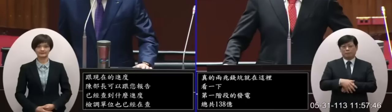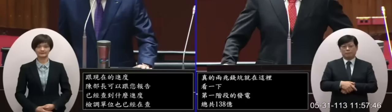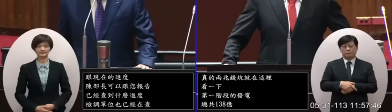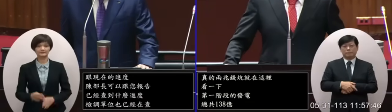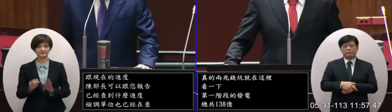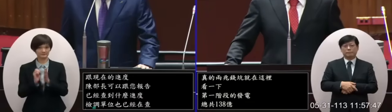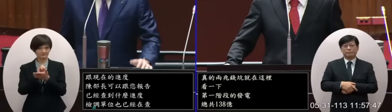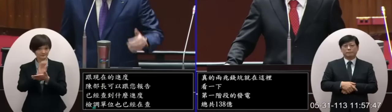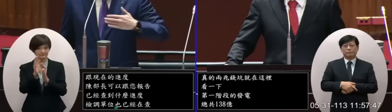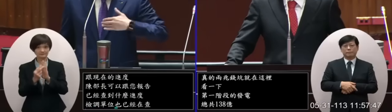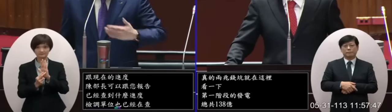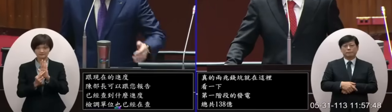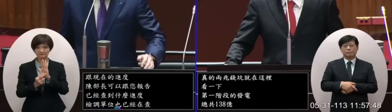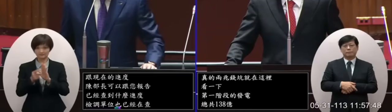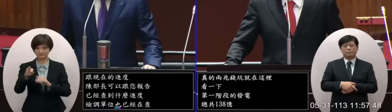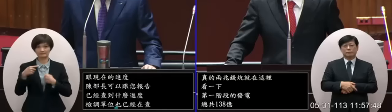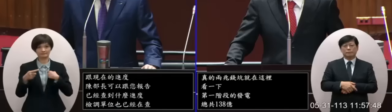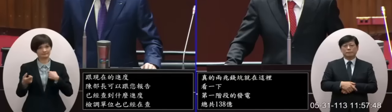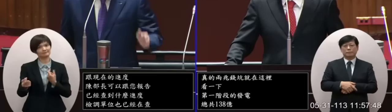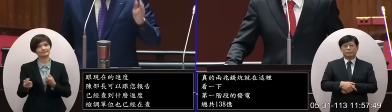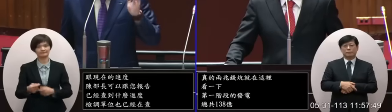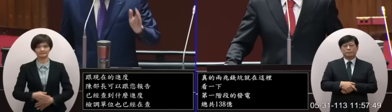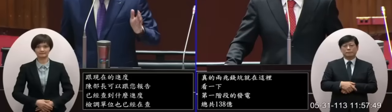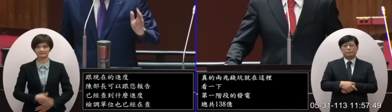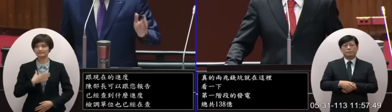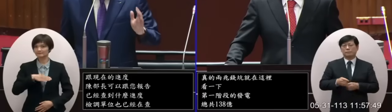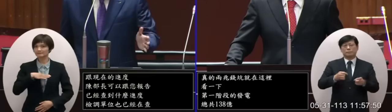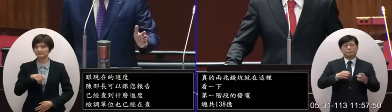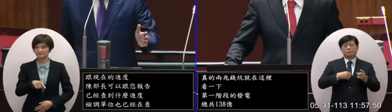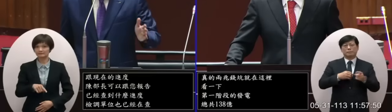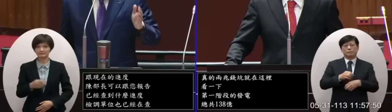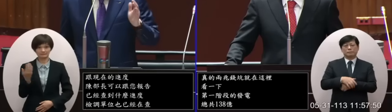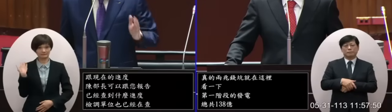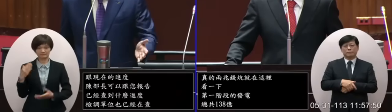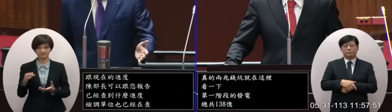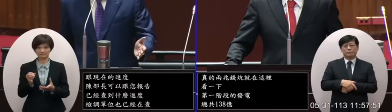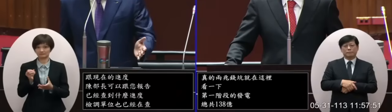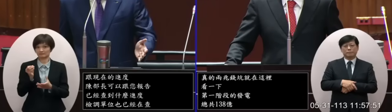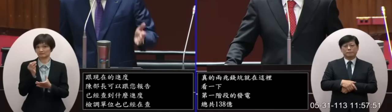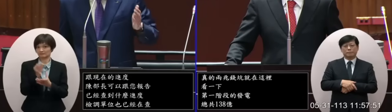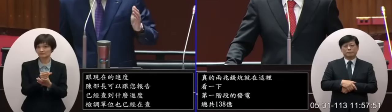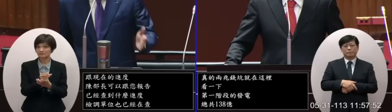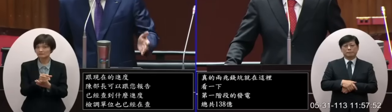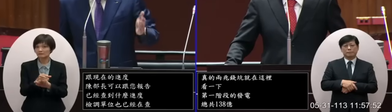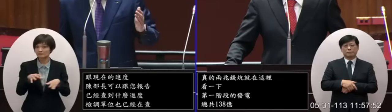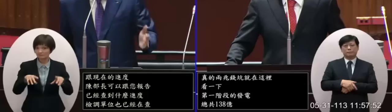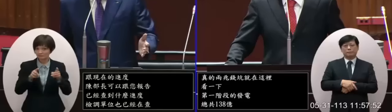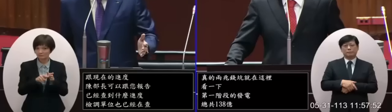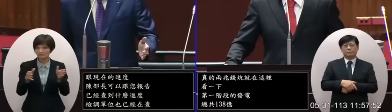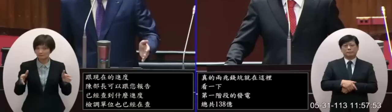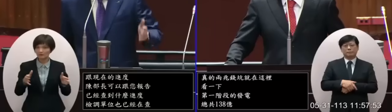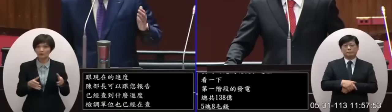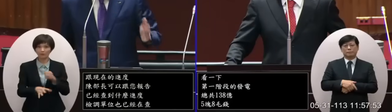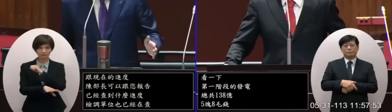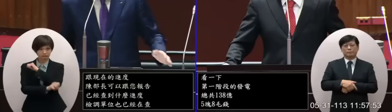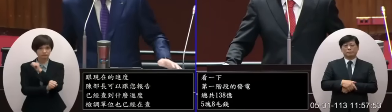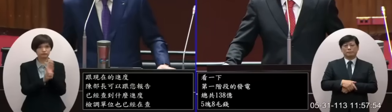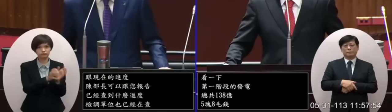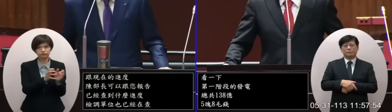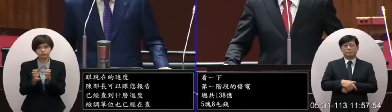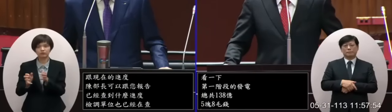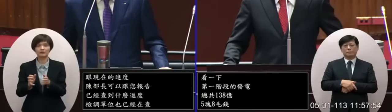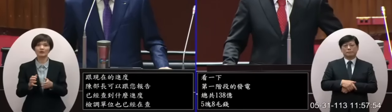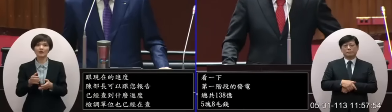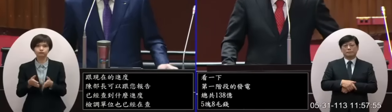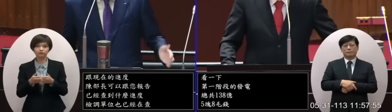跟委员报告， 为什么 您跟我一样的了解？ 为什么 投资的当初一开始的投资，当然有很多的基础建设，很多的技术